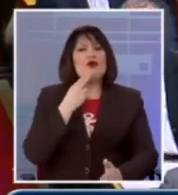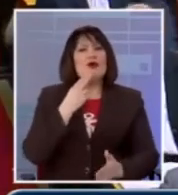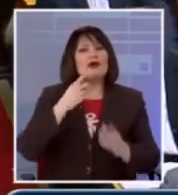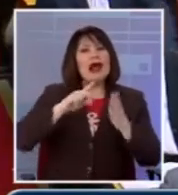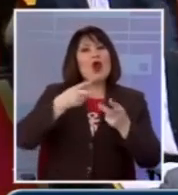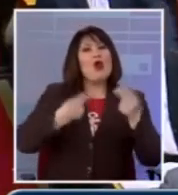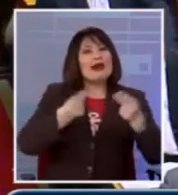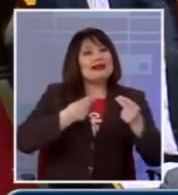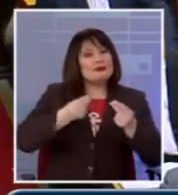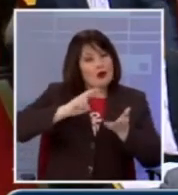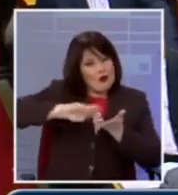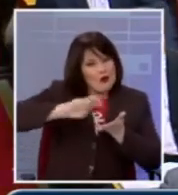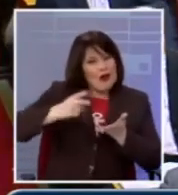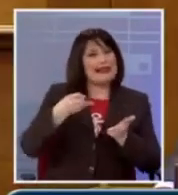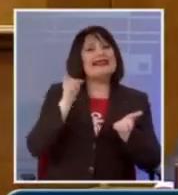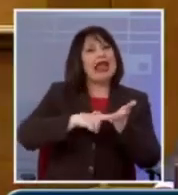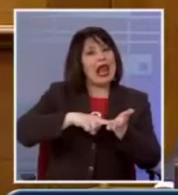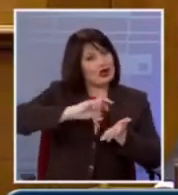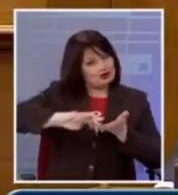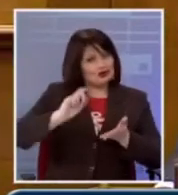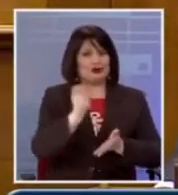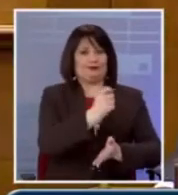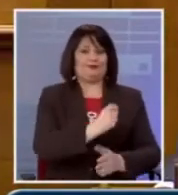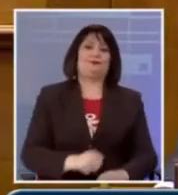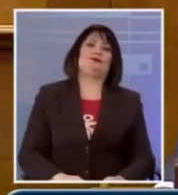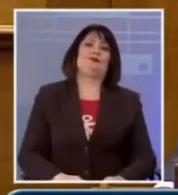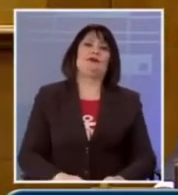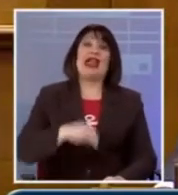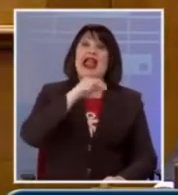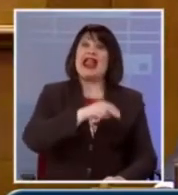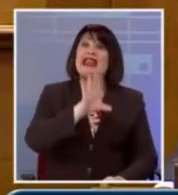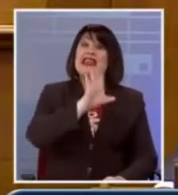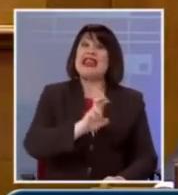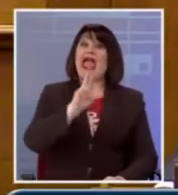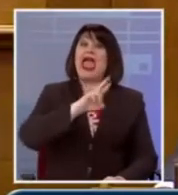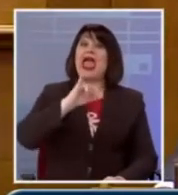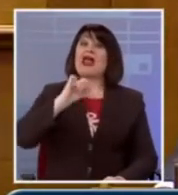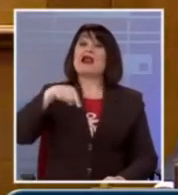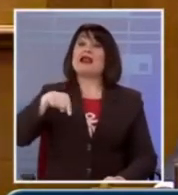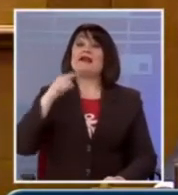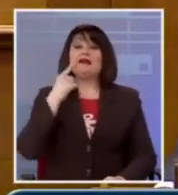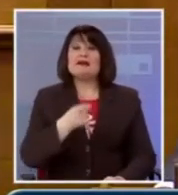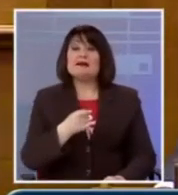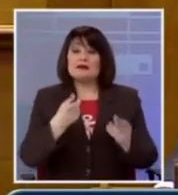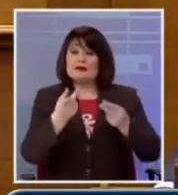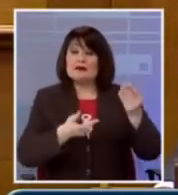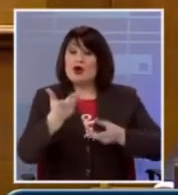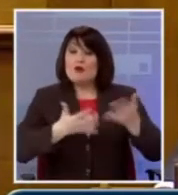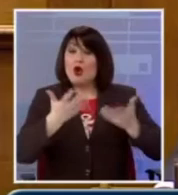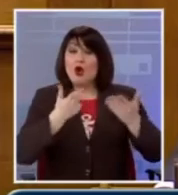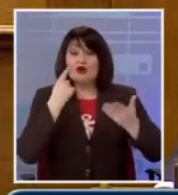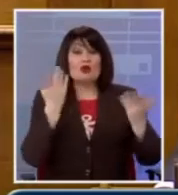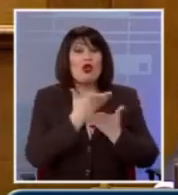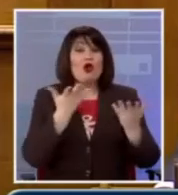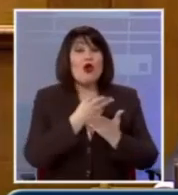δεύτερη. Θα ελεγχθούν οι προϋπολογισμοί της ΝΕΡΙΤ και θα εξεταστούν οι θελημένες